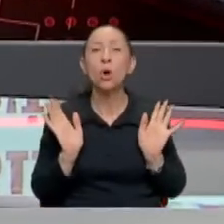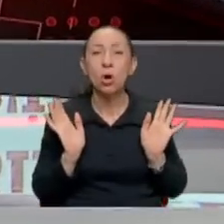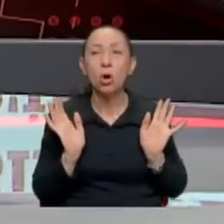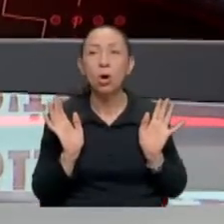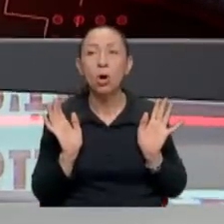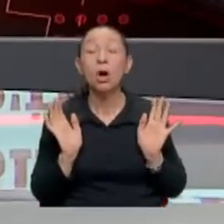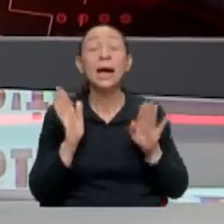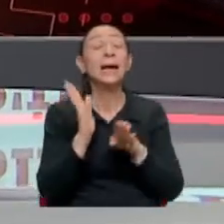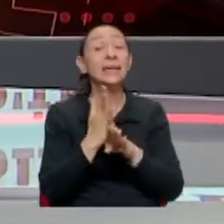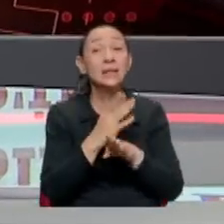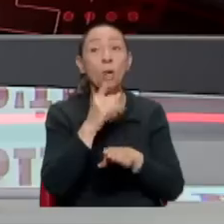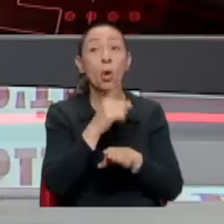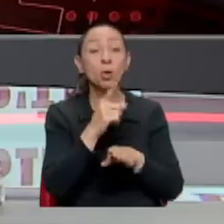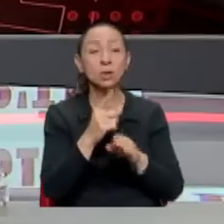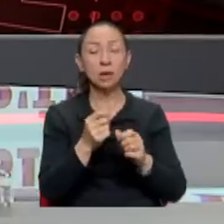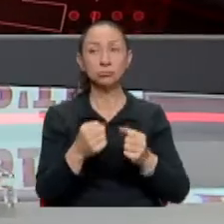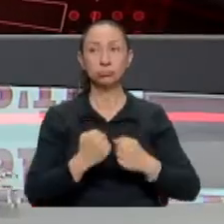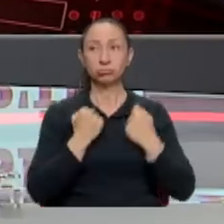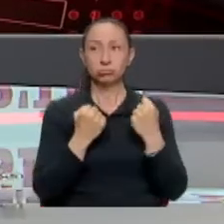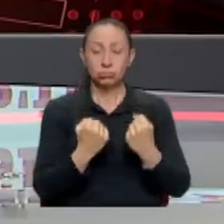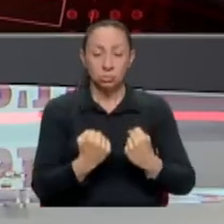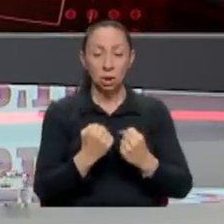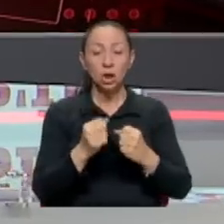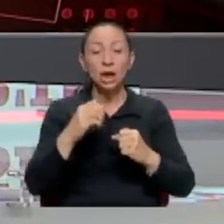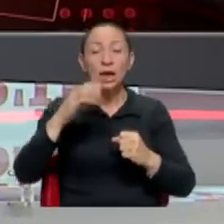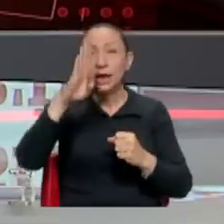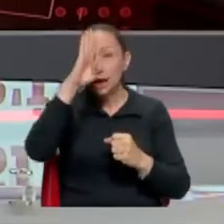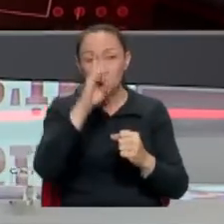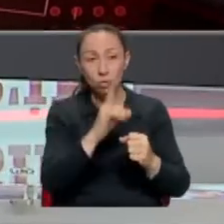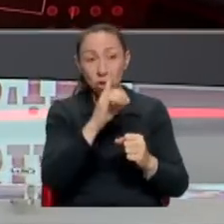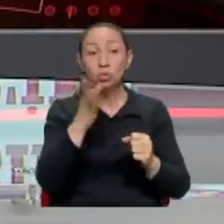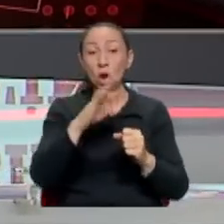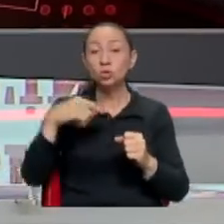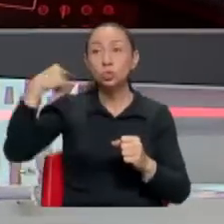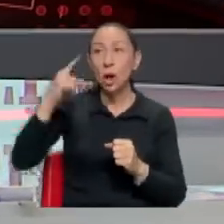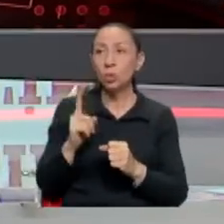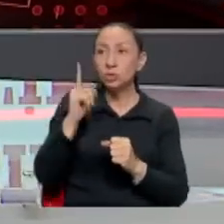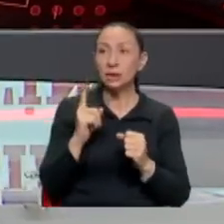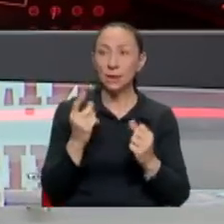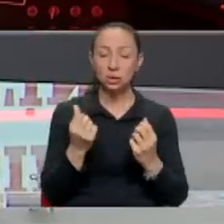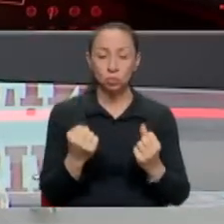Çünkü orada palazlandılar. Irak'ın kuzeyinden sonra Suriye'nin kuzeyinde de.